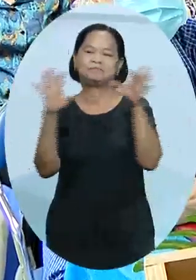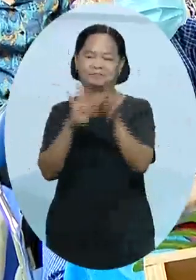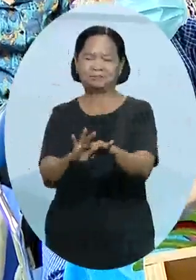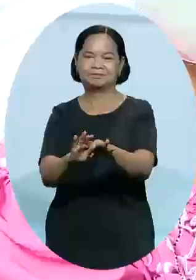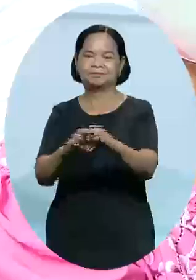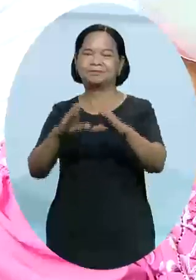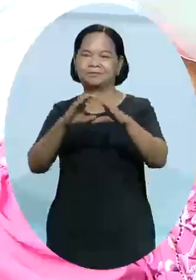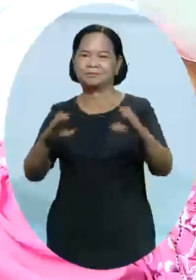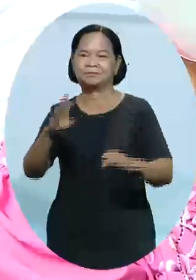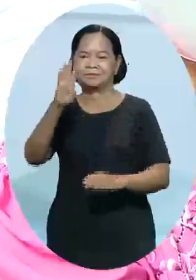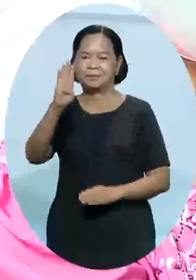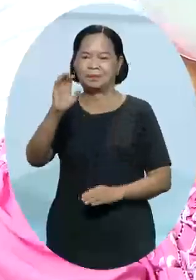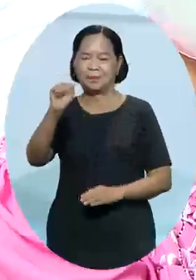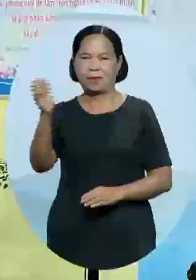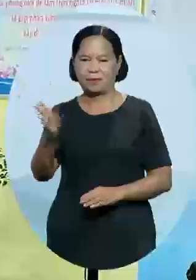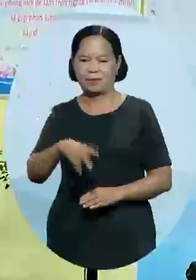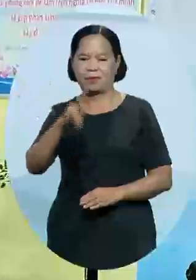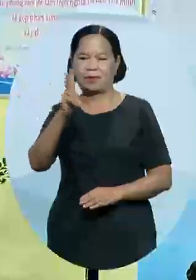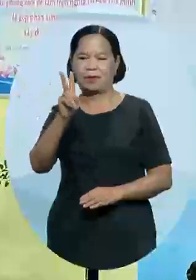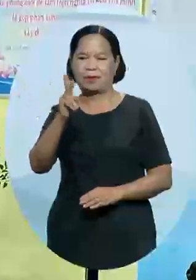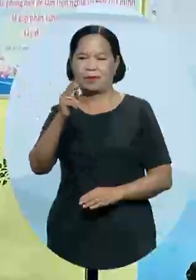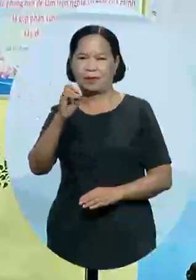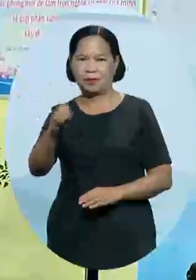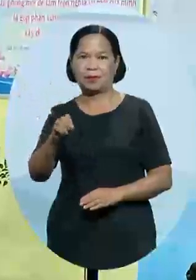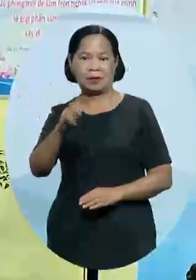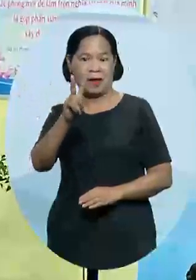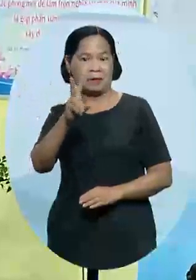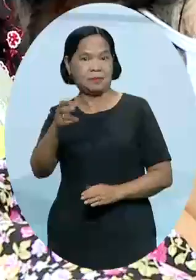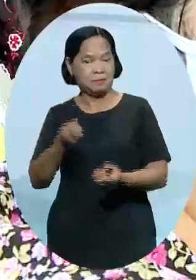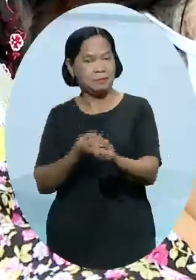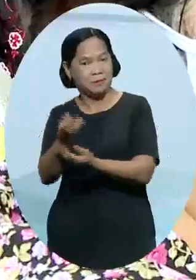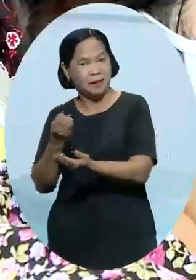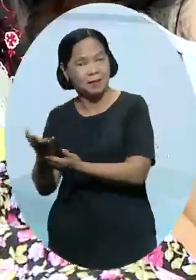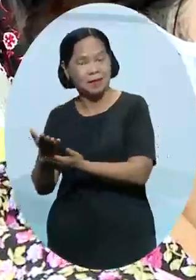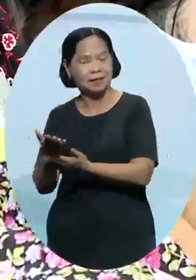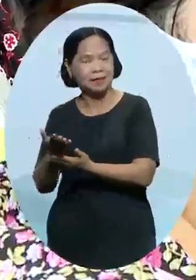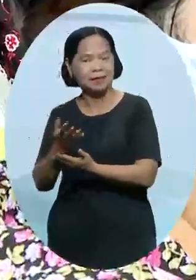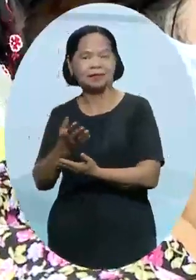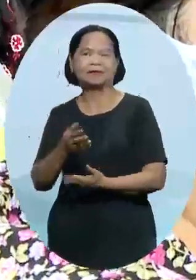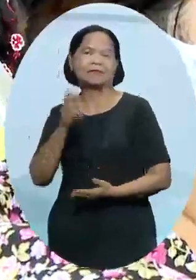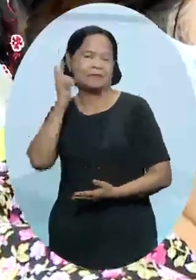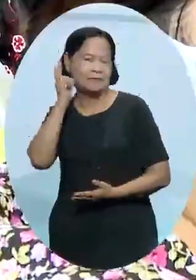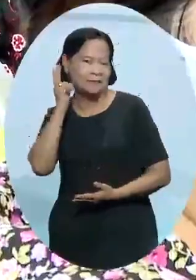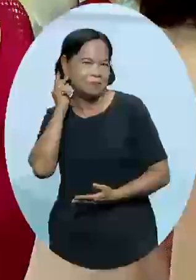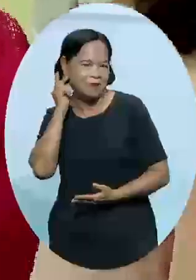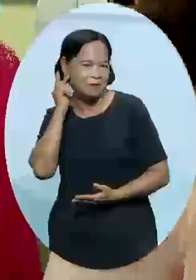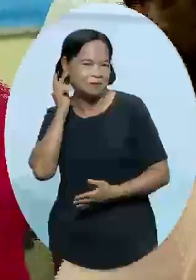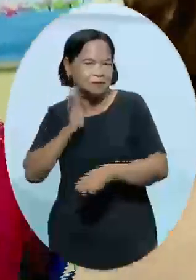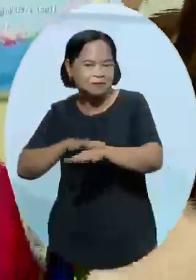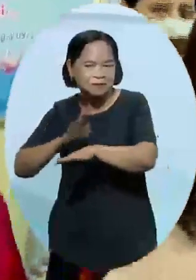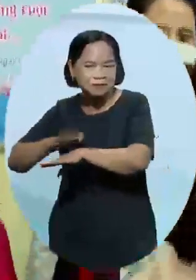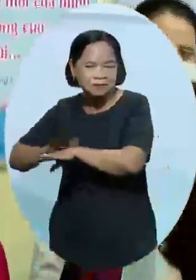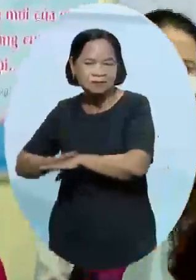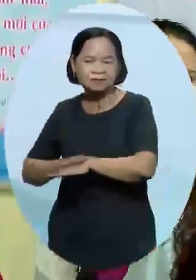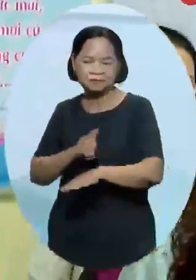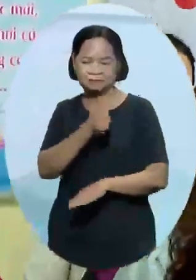hợp của công ty ba Huân khởi đầu cho 28 điểm kinh doanh của các hội viên phụ nữ khởi nghiệp kinh doanh qua đó đẩy mạnh việc thực hiện cuộc vận động